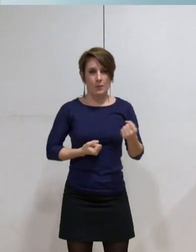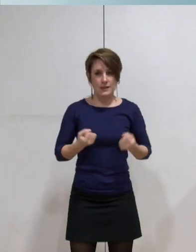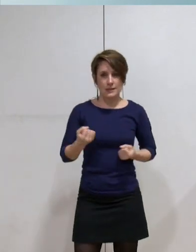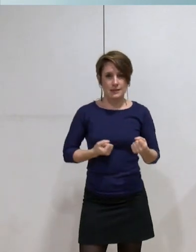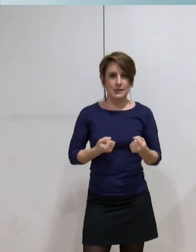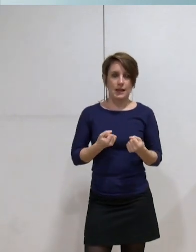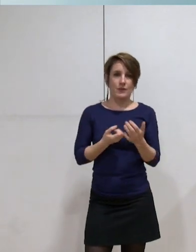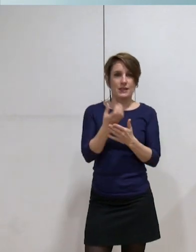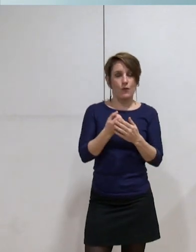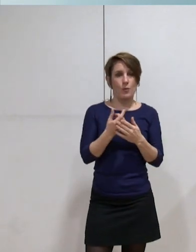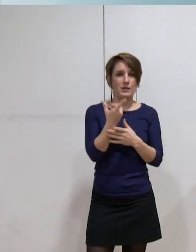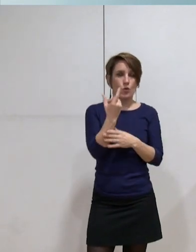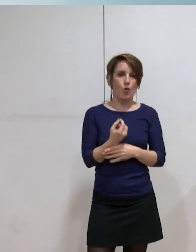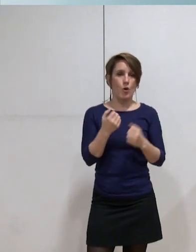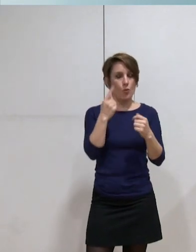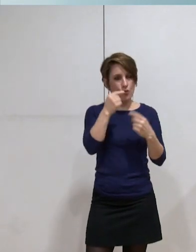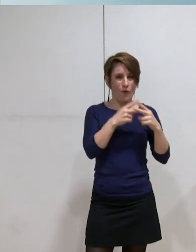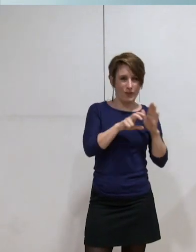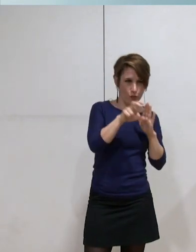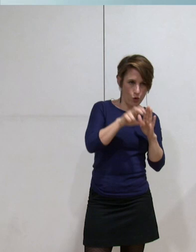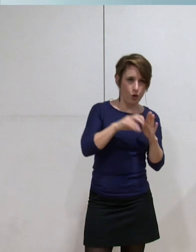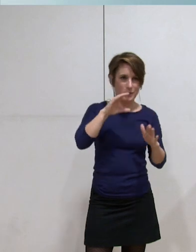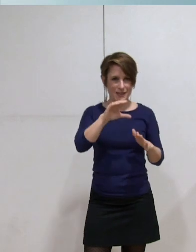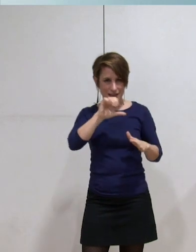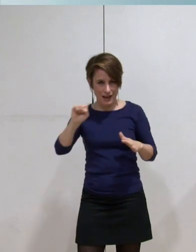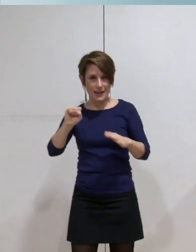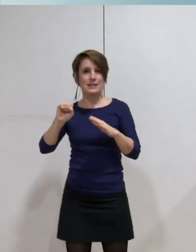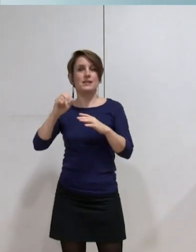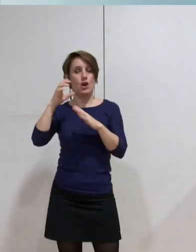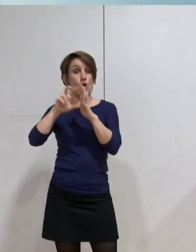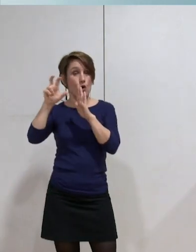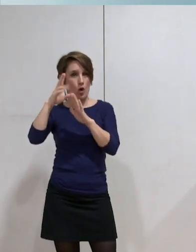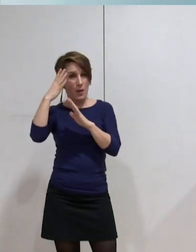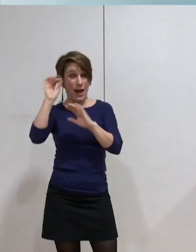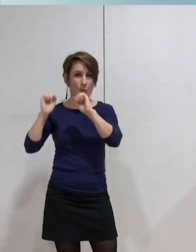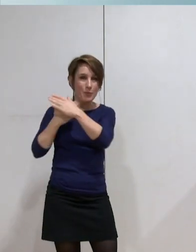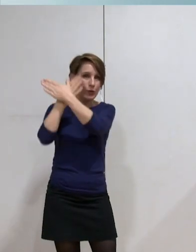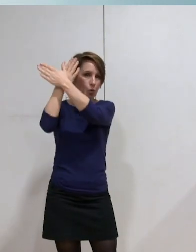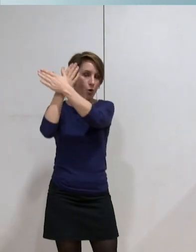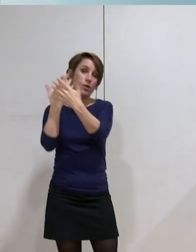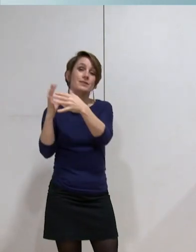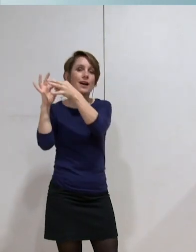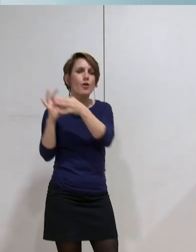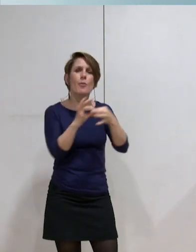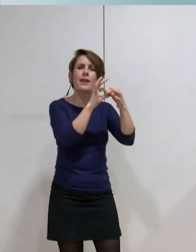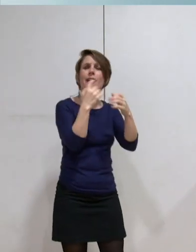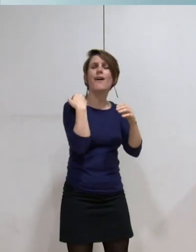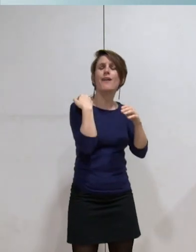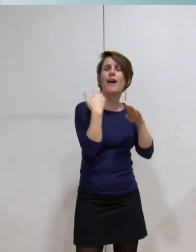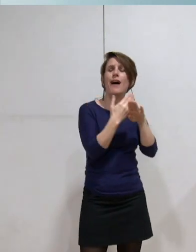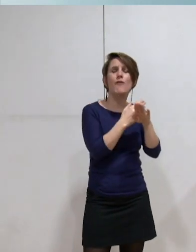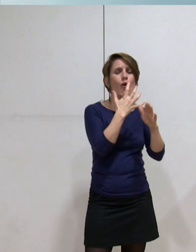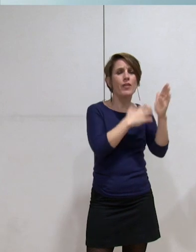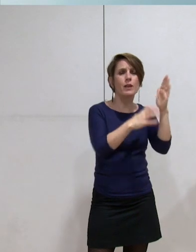Ville de Grenoble le Centre Communal d'Action Sociale et Grenoble Alpe métropole c'est donc en lien avec la délibération numéro 16 que nous avons évoqué un peu